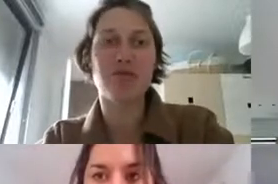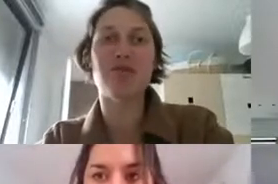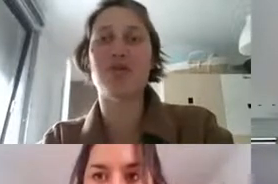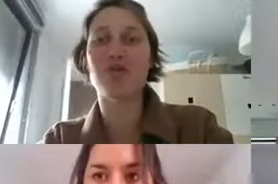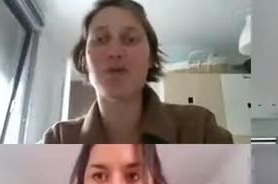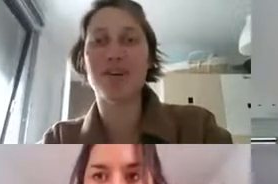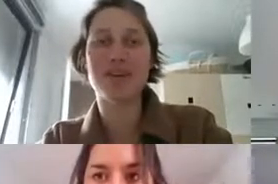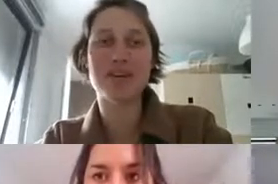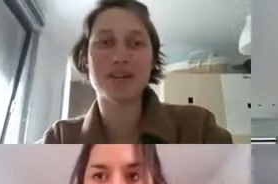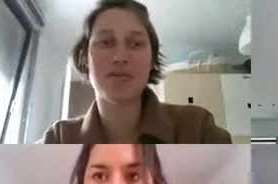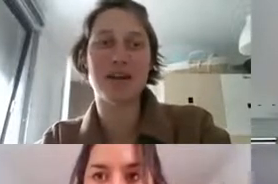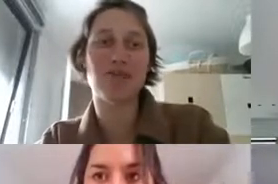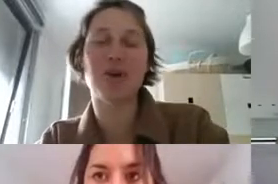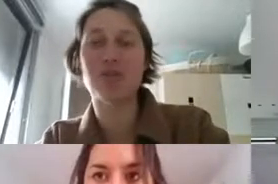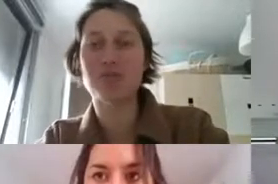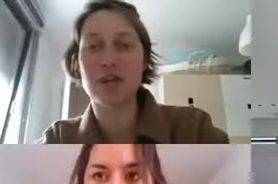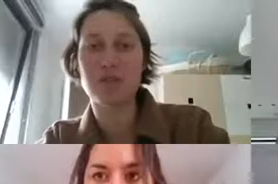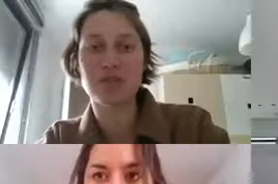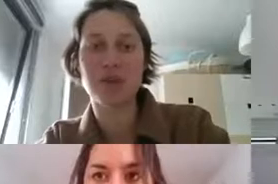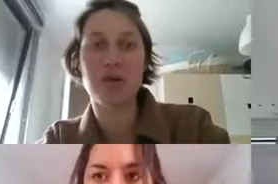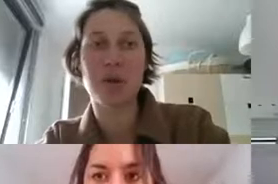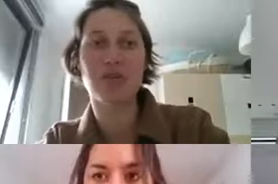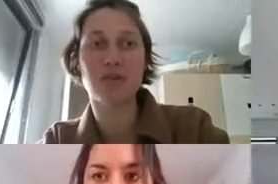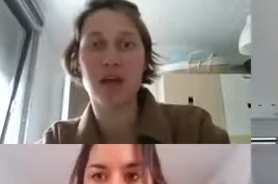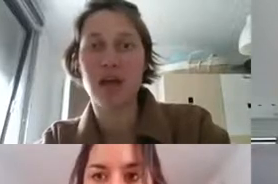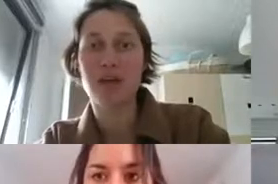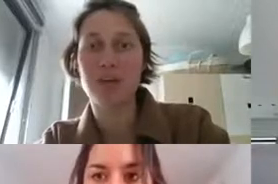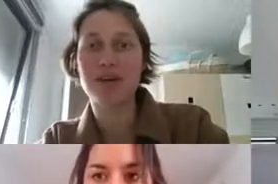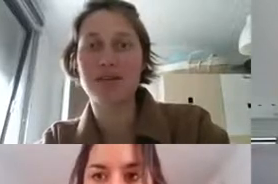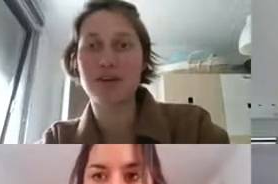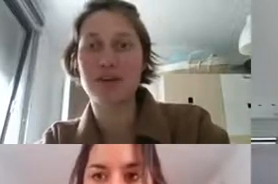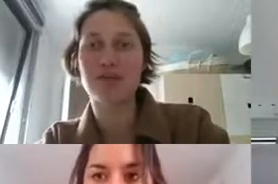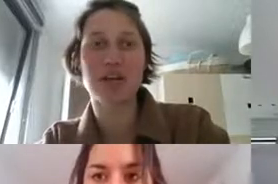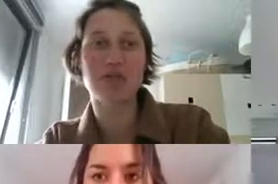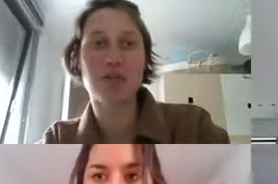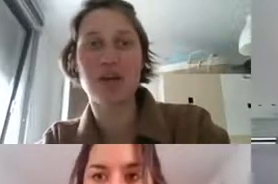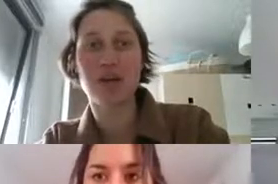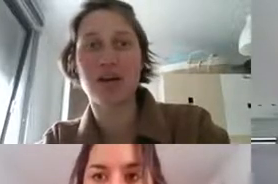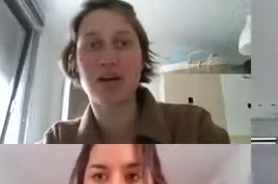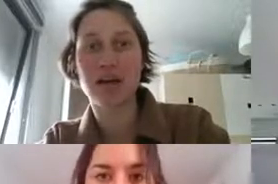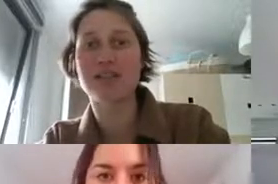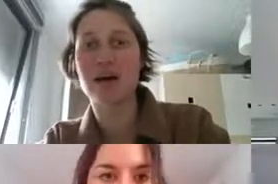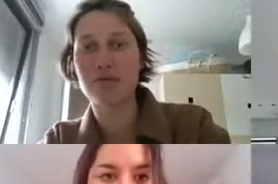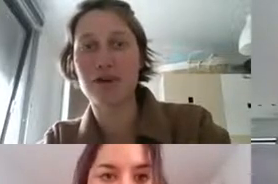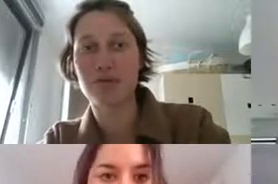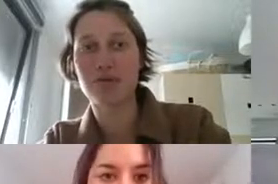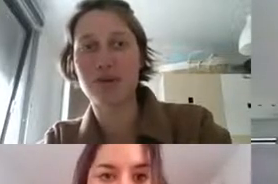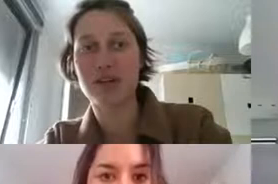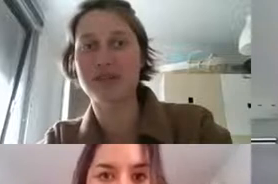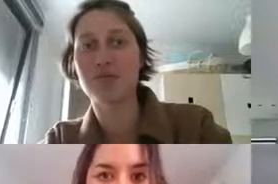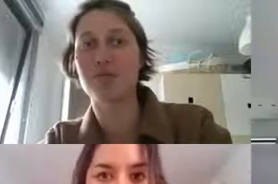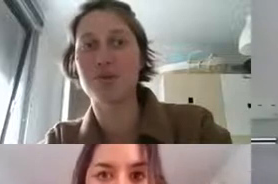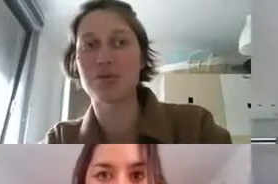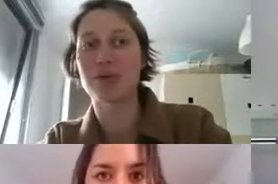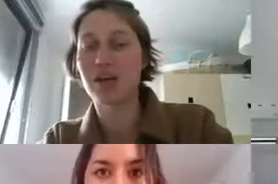Ook al veranderen je kinderen, ze werken toch heel nauw samen als animator. En we merkten dat verschillende weken na elkaar dezelfde animatoren